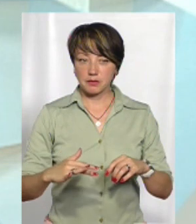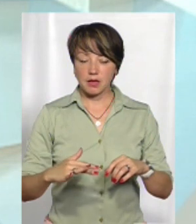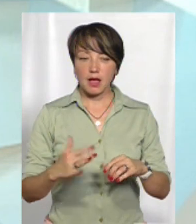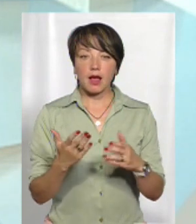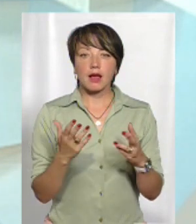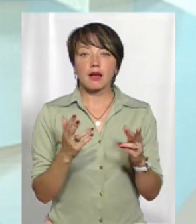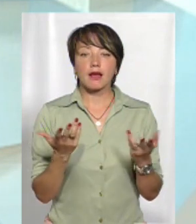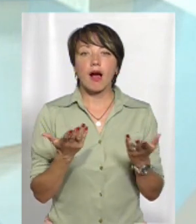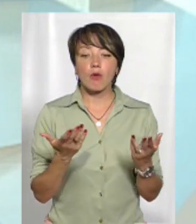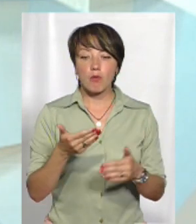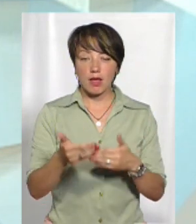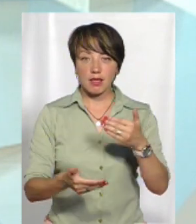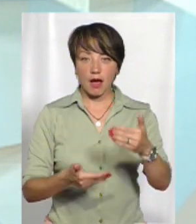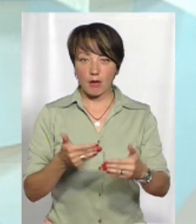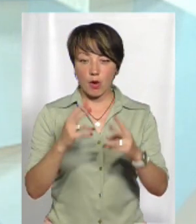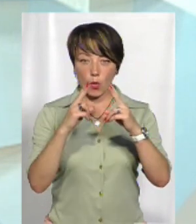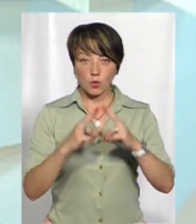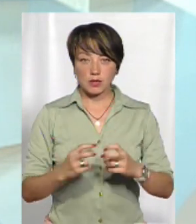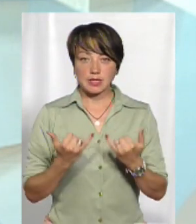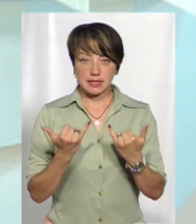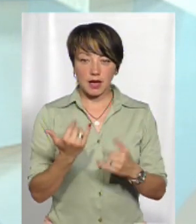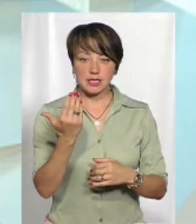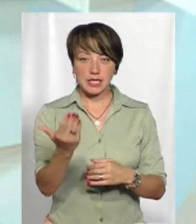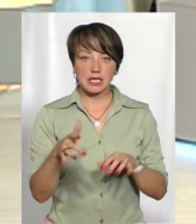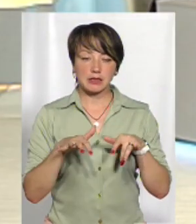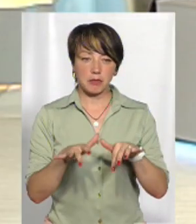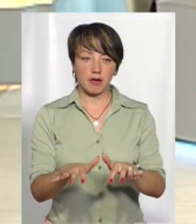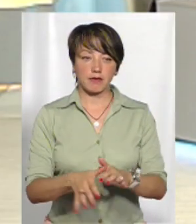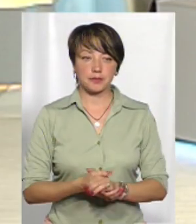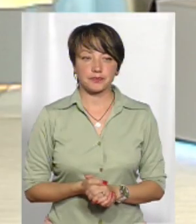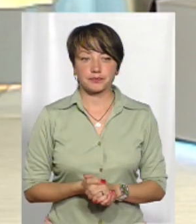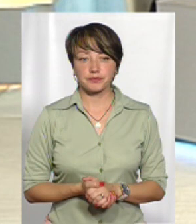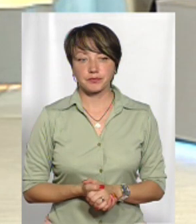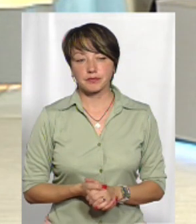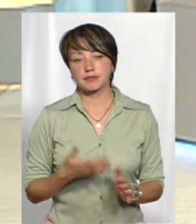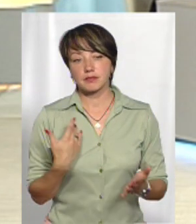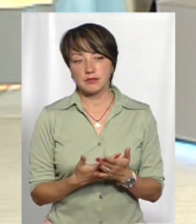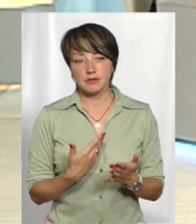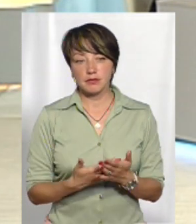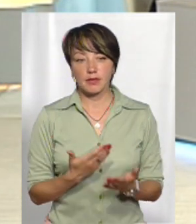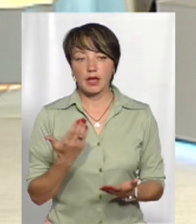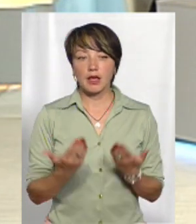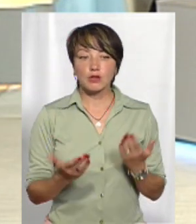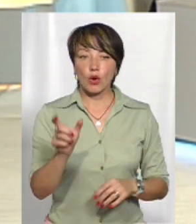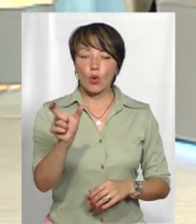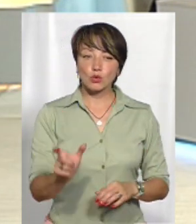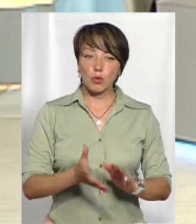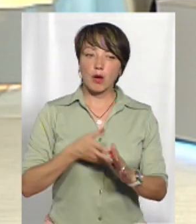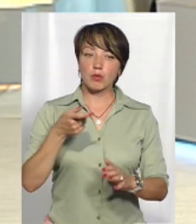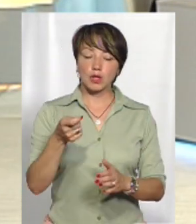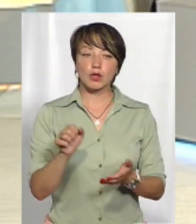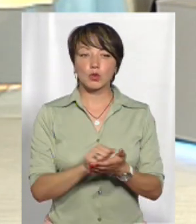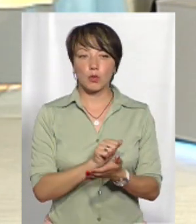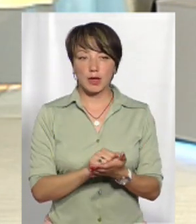на якому етапі розгляду знаходиться її заява. До прикладу, якщо особа подала